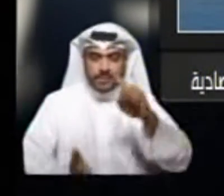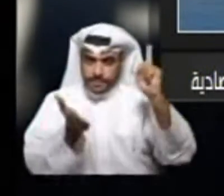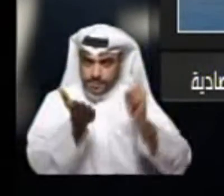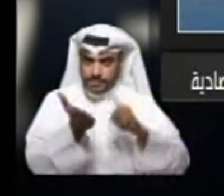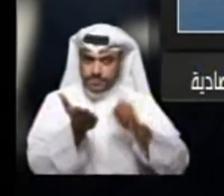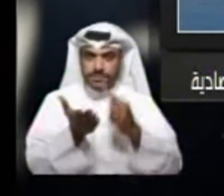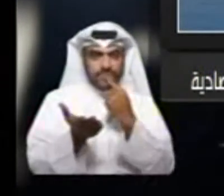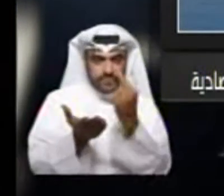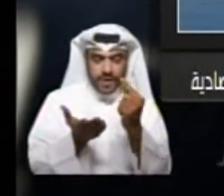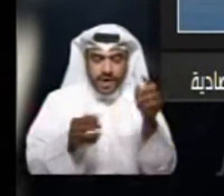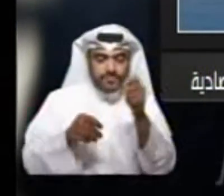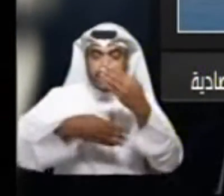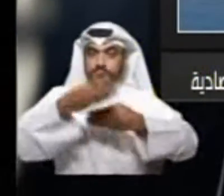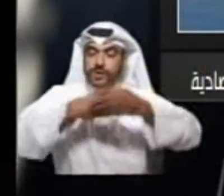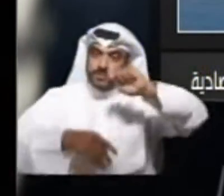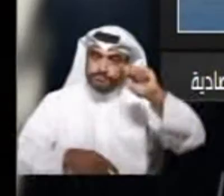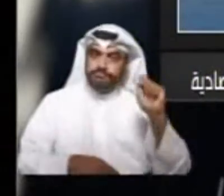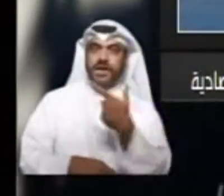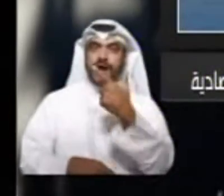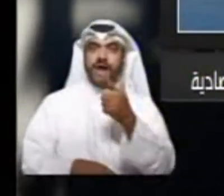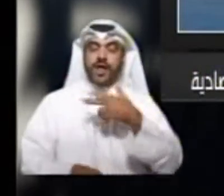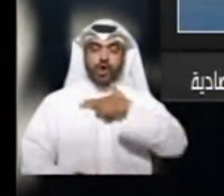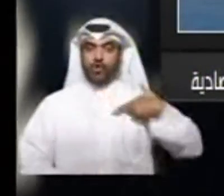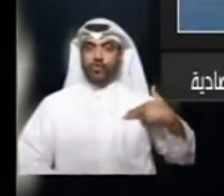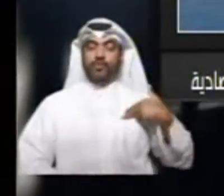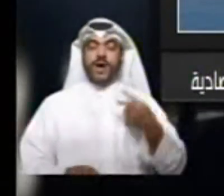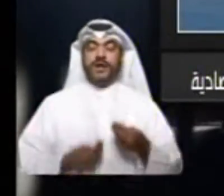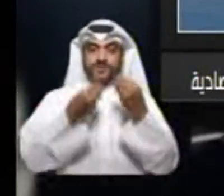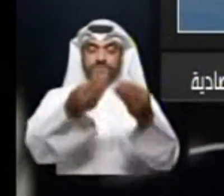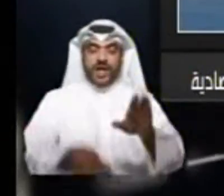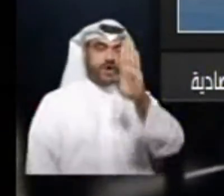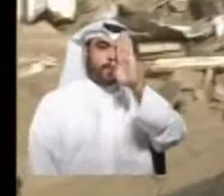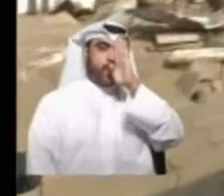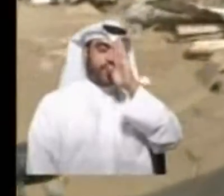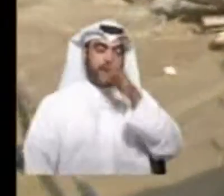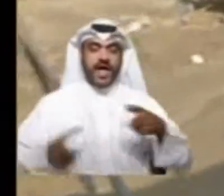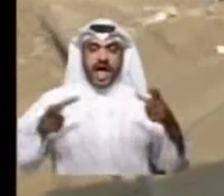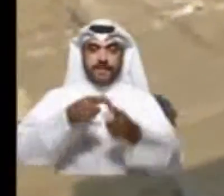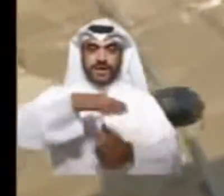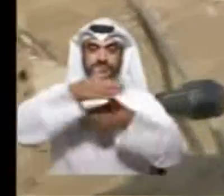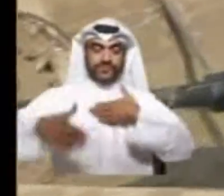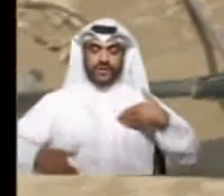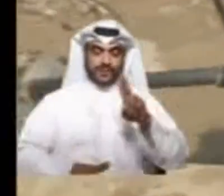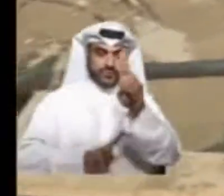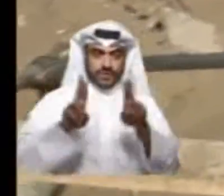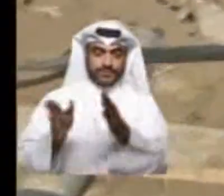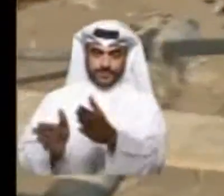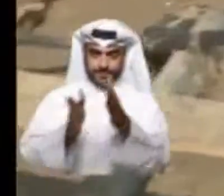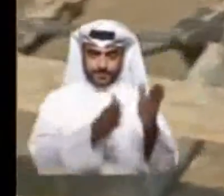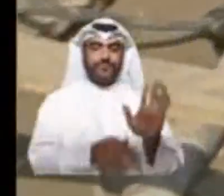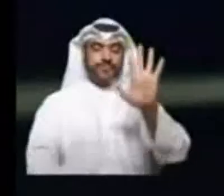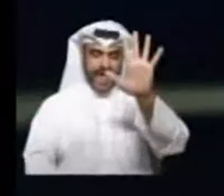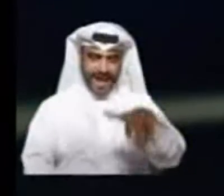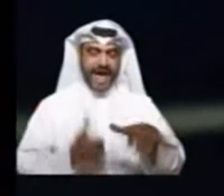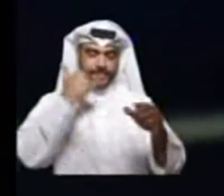أن يتم المعالجة معها من قبل الحكومة حتى يعرض يوم الاثنين على مجلس الوزراء ونأخذ فيه. نعم